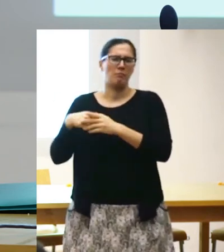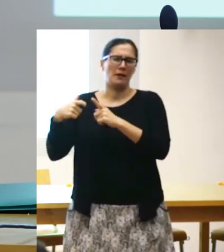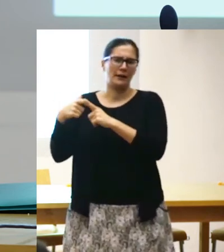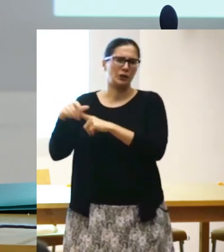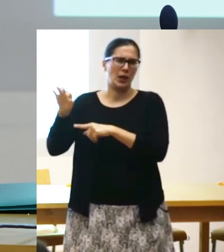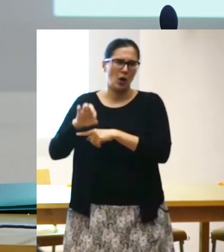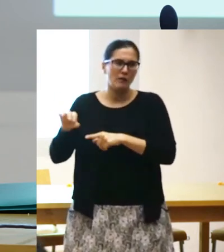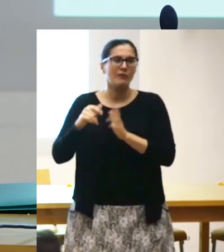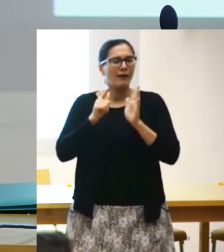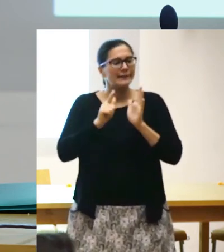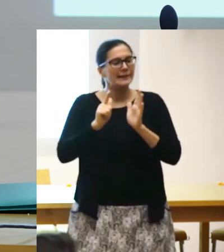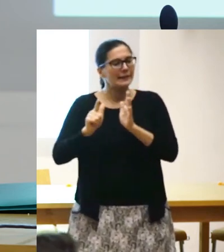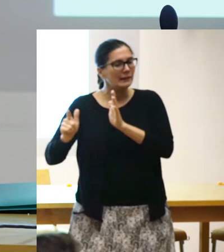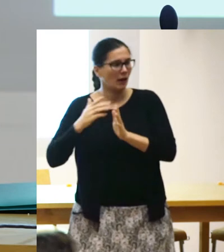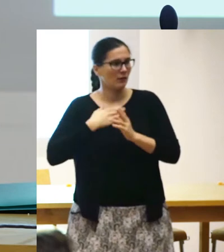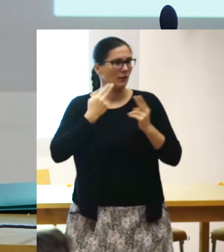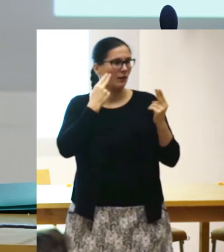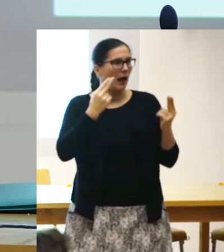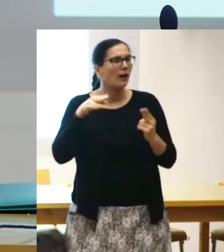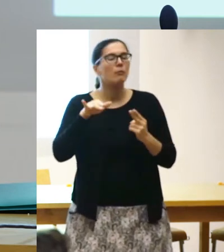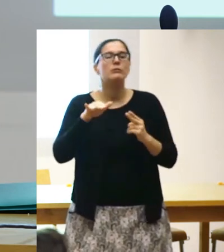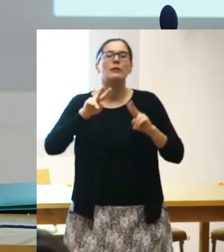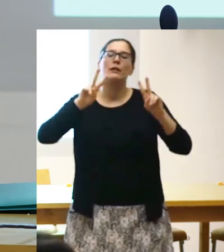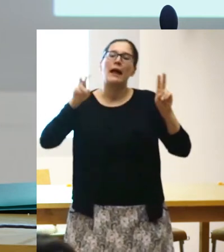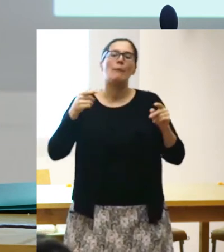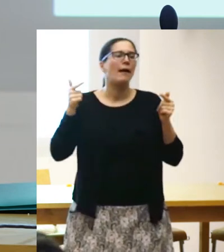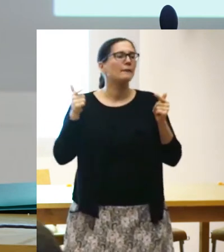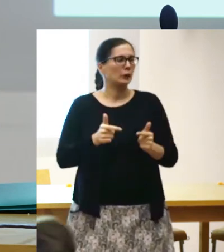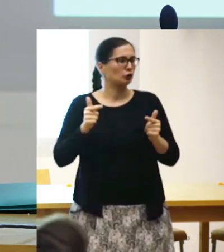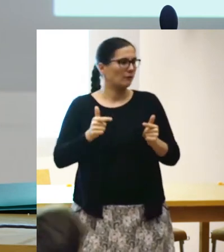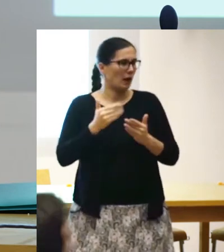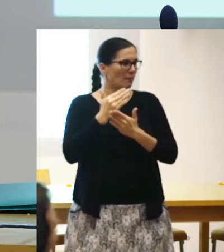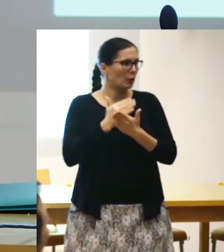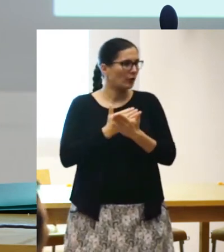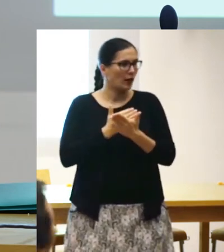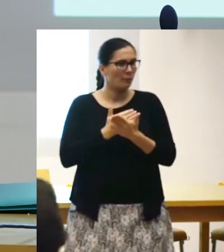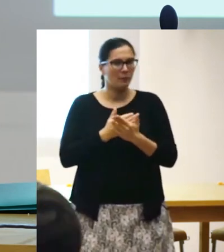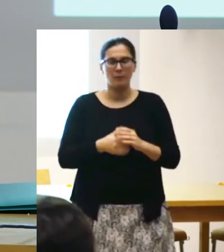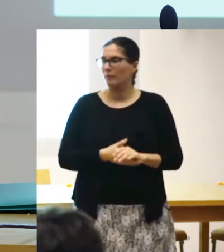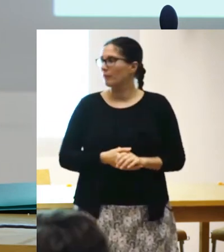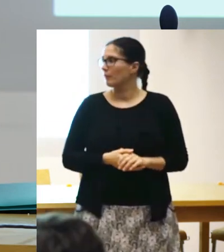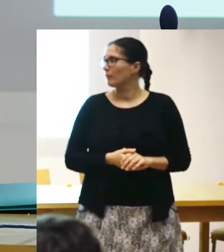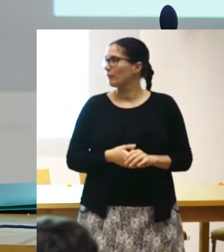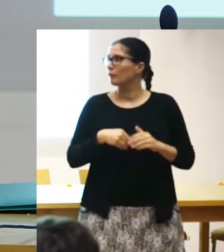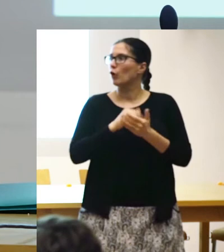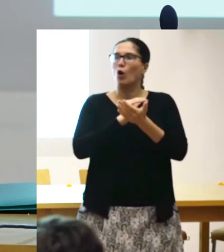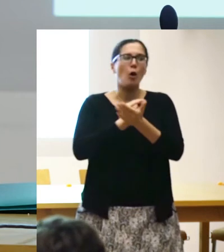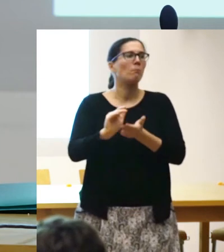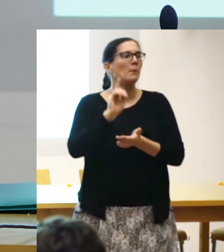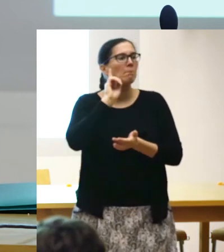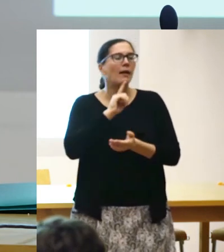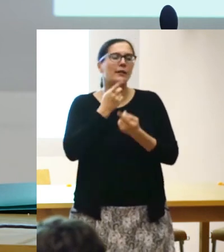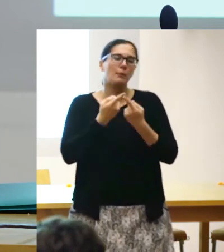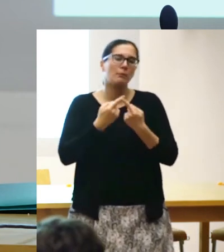každý týden probíhá v galerii program Výživa, který je určený pro matky s takhle